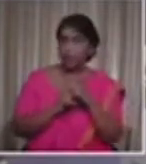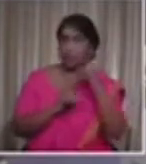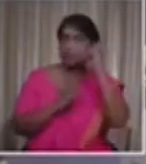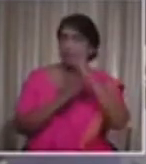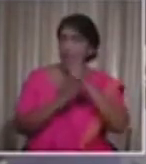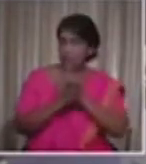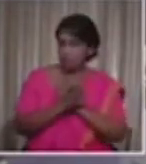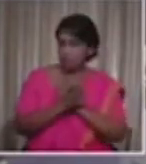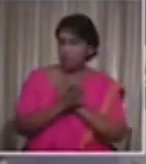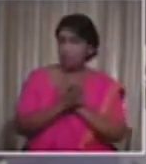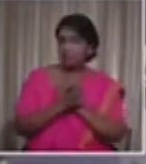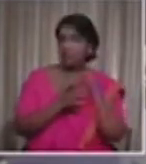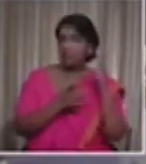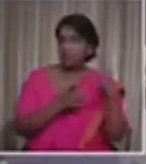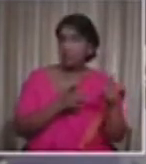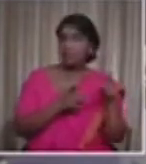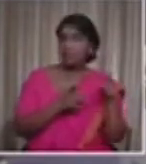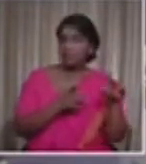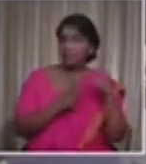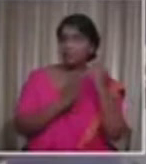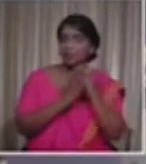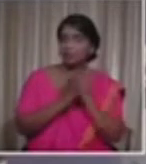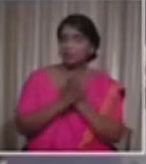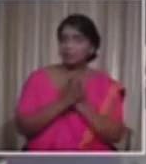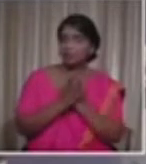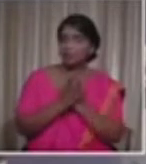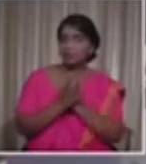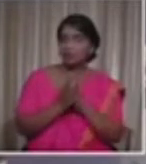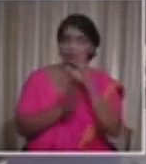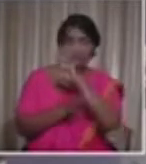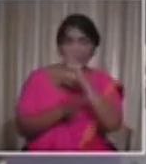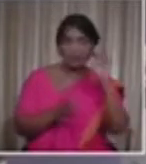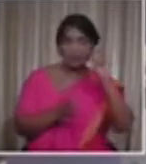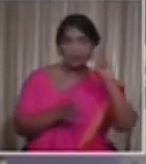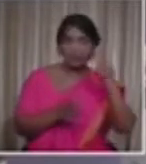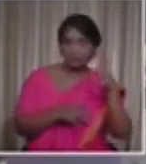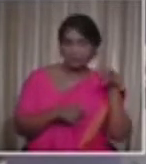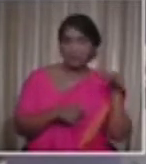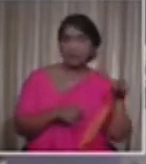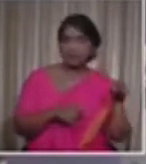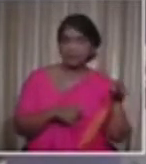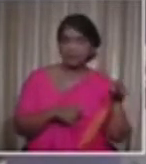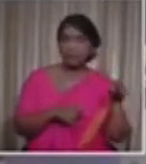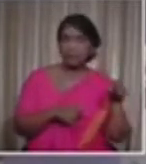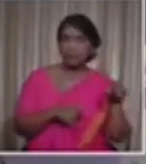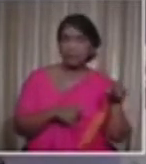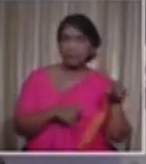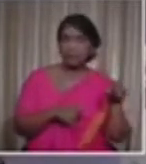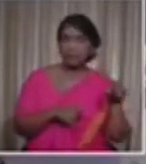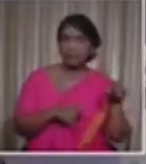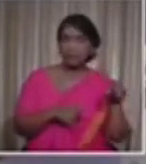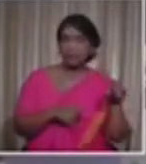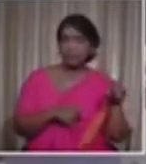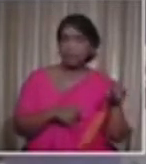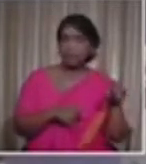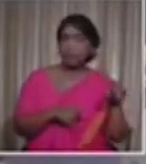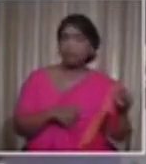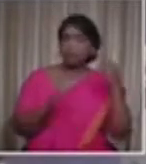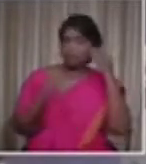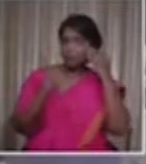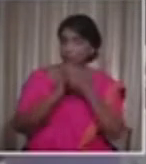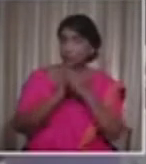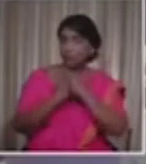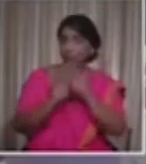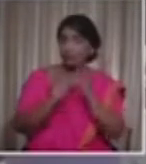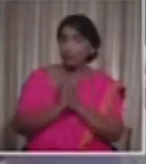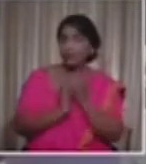ව්‍යවස්ථාව ගන්නවා නම් ඕඩර් ඉන් කවුන්සිල් 1931 ඒක ඇත ඒකෙත් මේ අපි මේ කරුණු අරගත්තේ